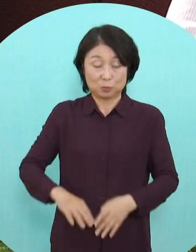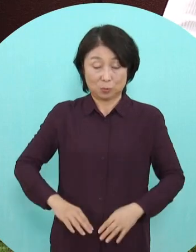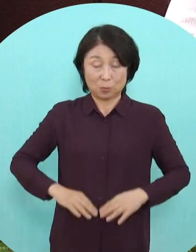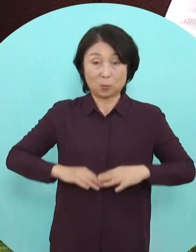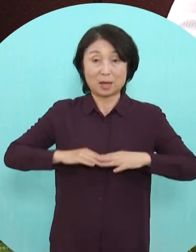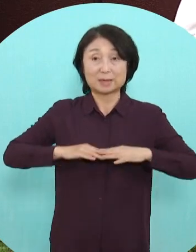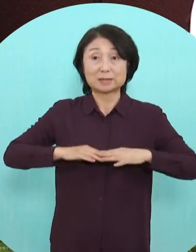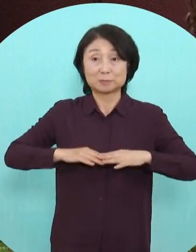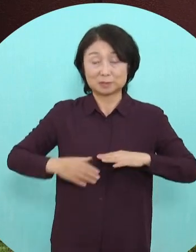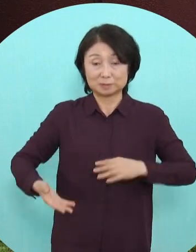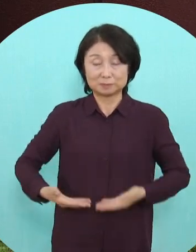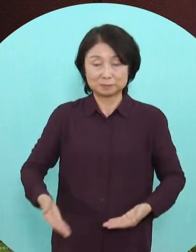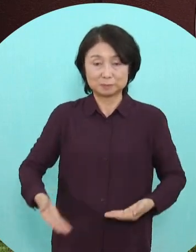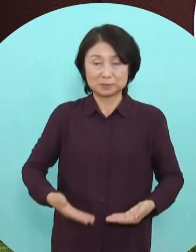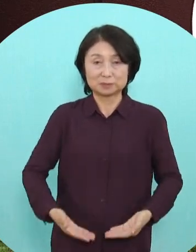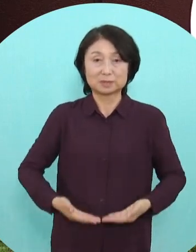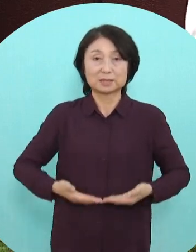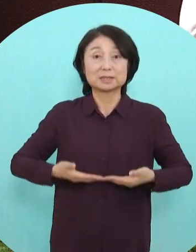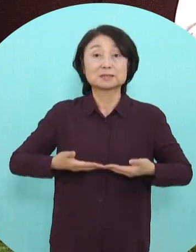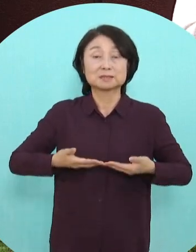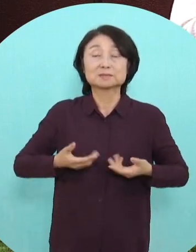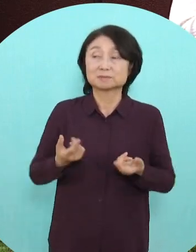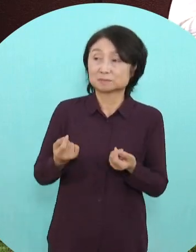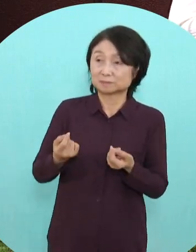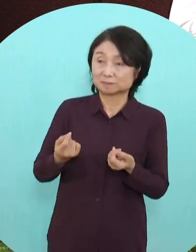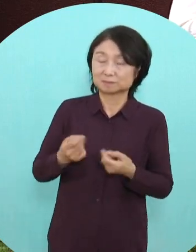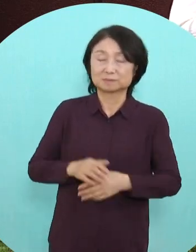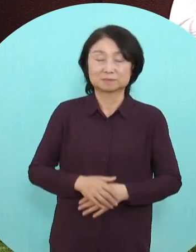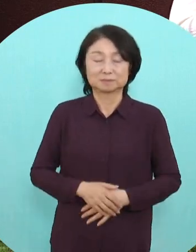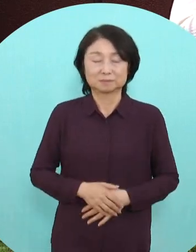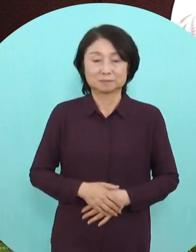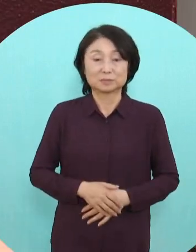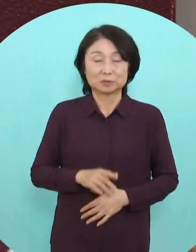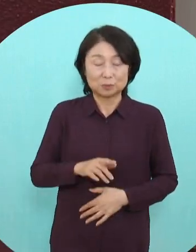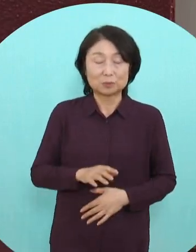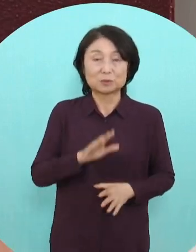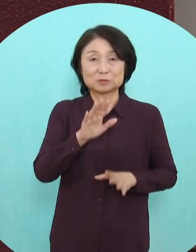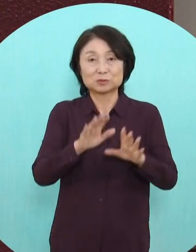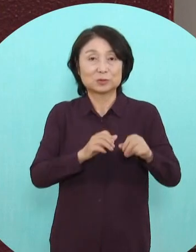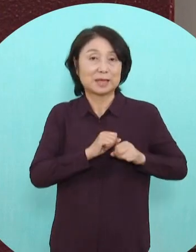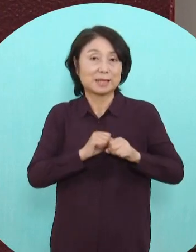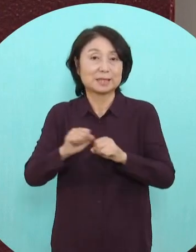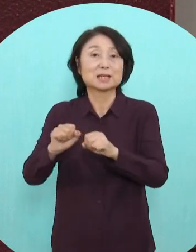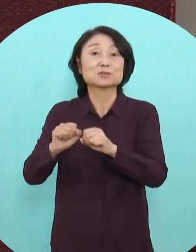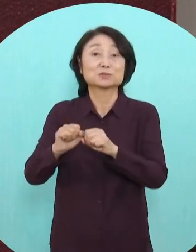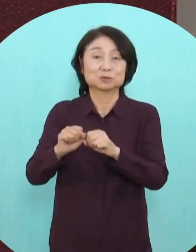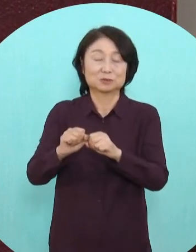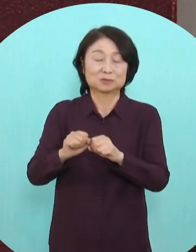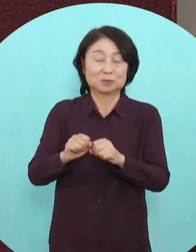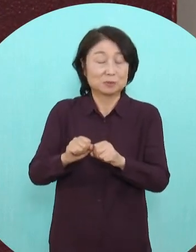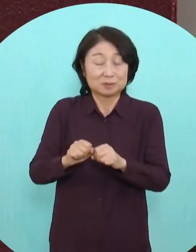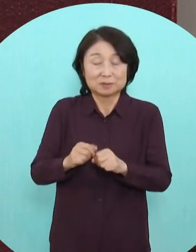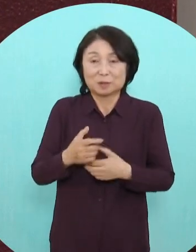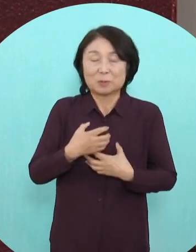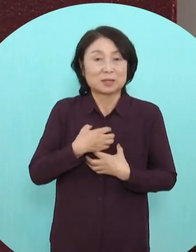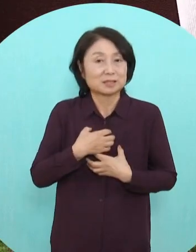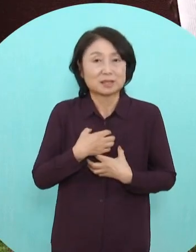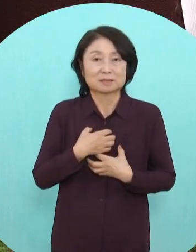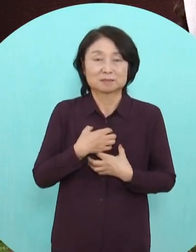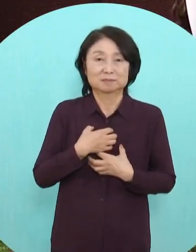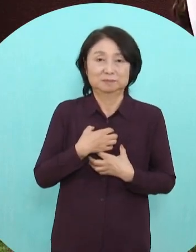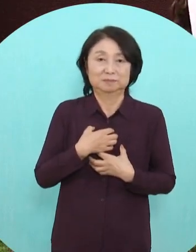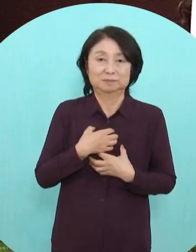で、私の胸あたりまで水がやってきてたんですね。 そうですね。もうこの状態で避難するのはね、はい、とても危険です